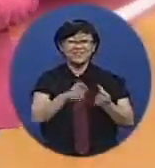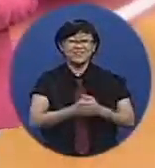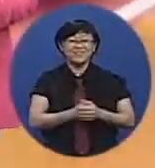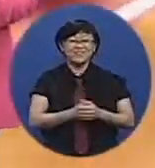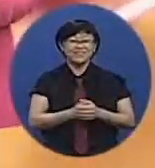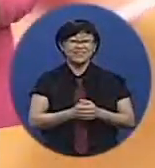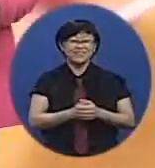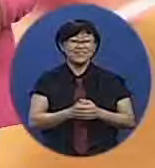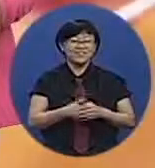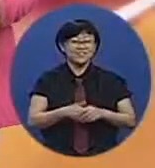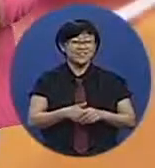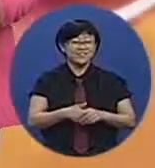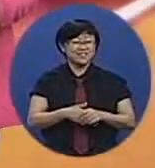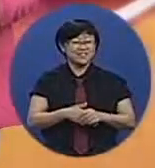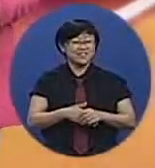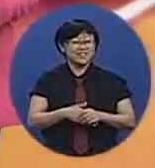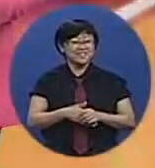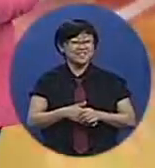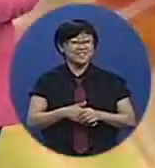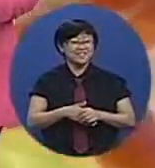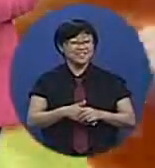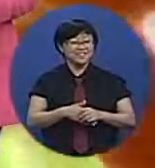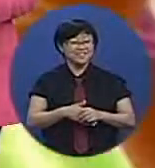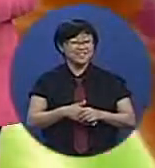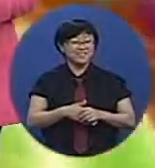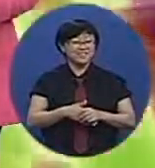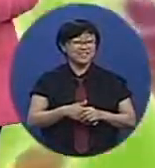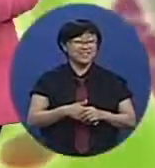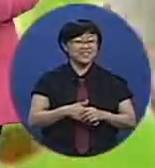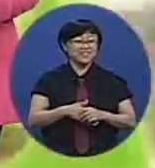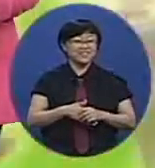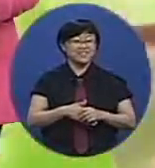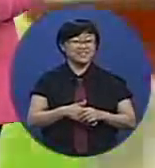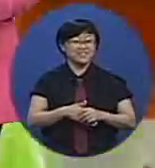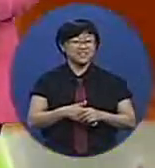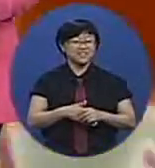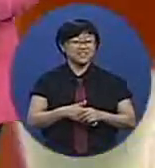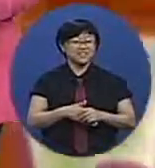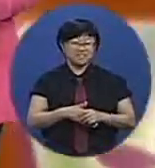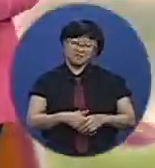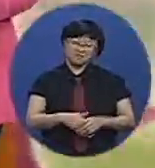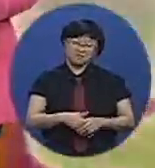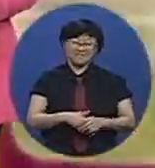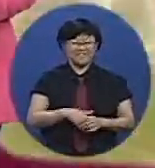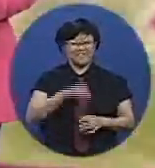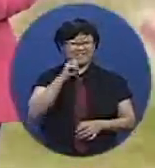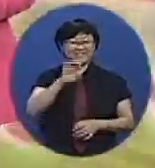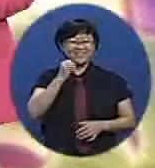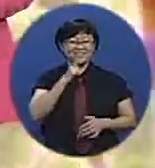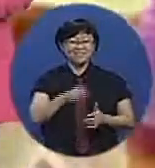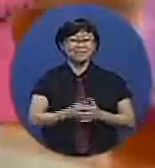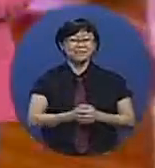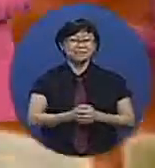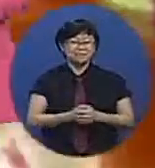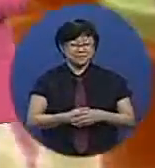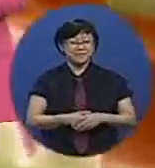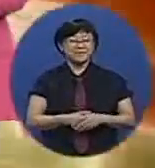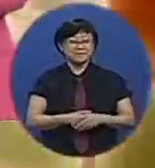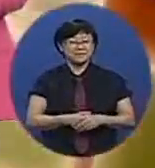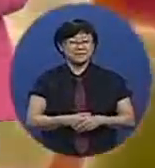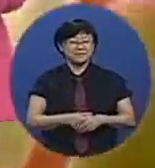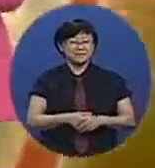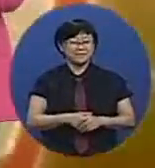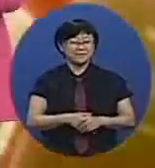아, 말씀하시기가 뭐 말씀하시기 곤란해요. 어떤 일 하는지? 예, 그렇네요. 아, 그러세요. 안